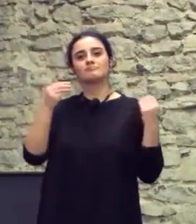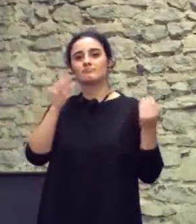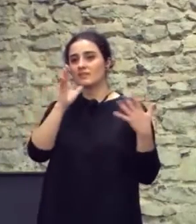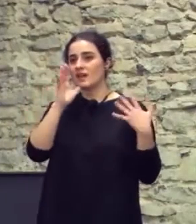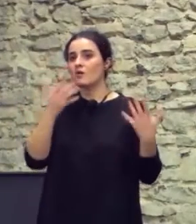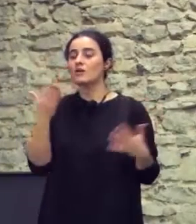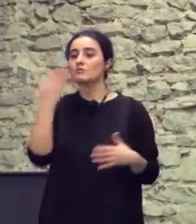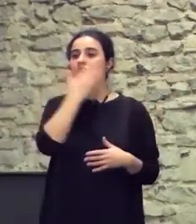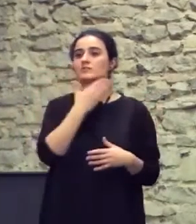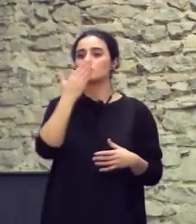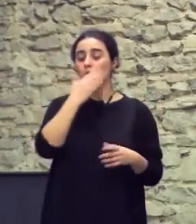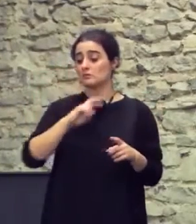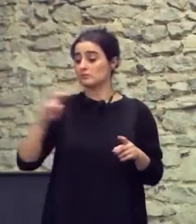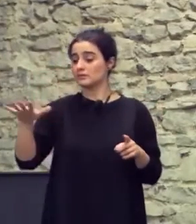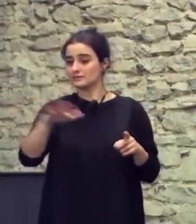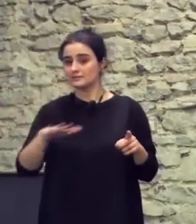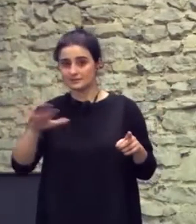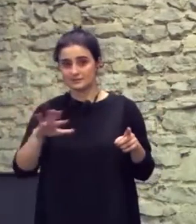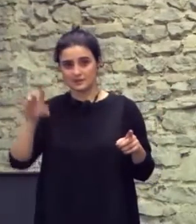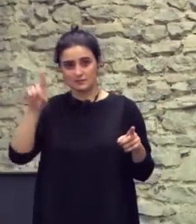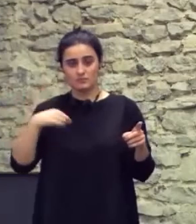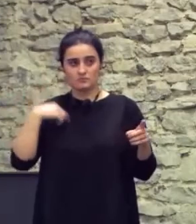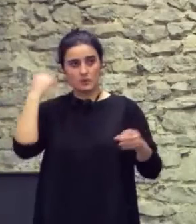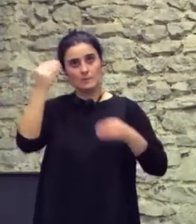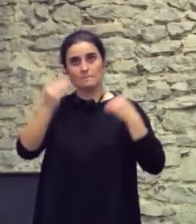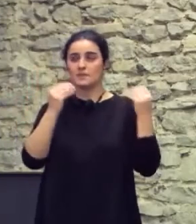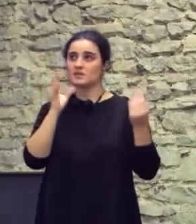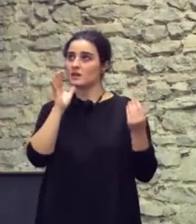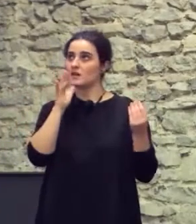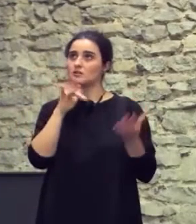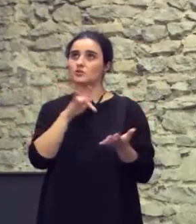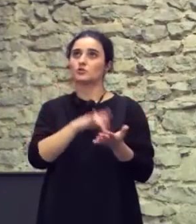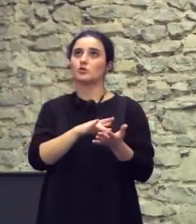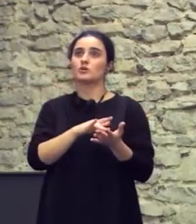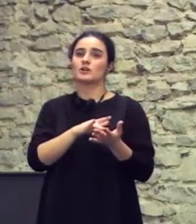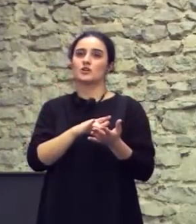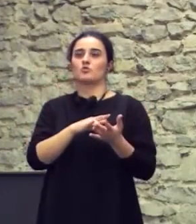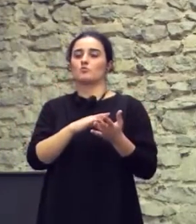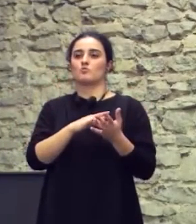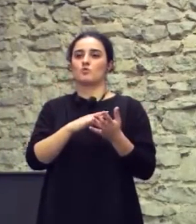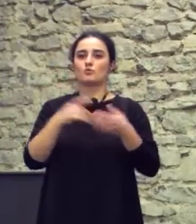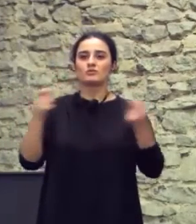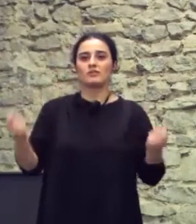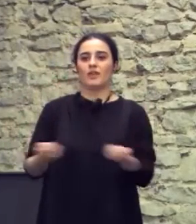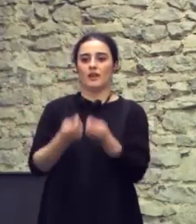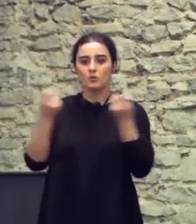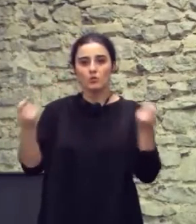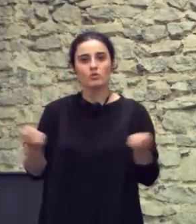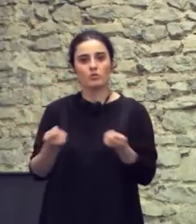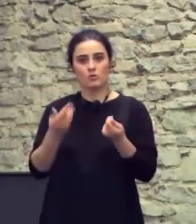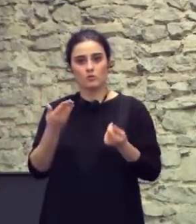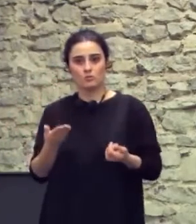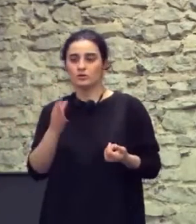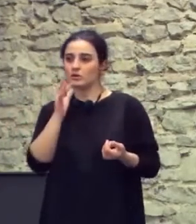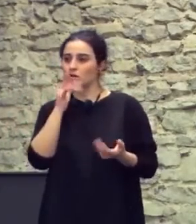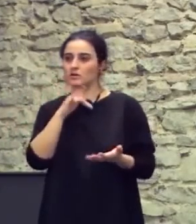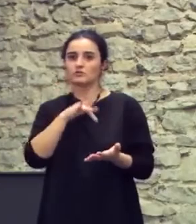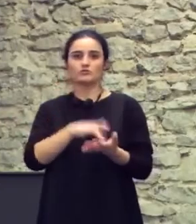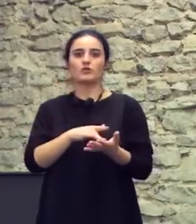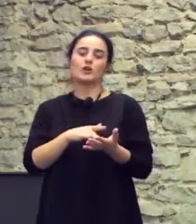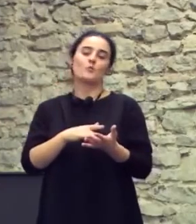bai eskola eta bai beste gune batzuk, badirela fairi anuntzio ikaragarria handi bat, ez? Prisa handia daukagu